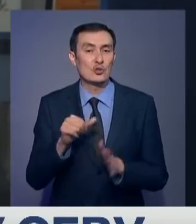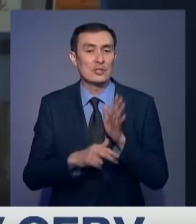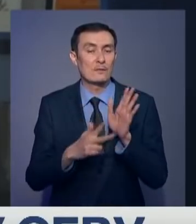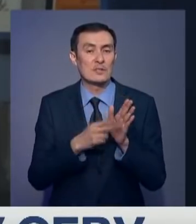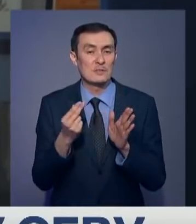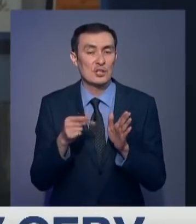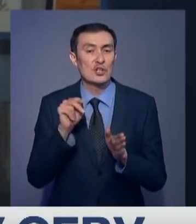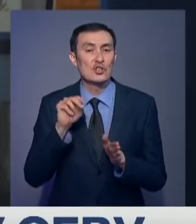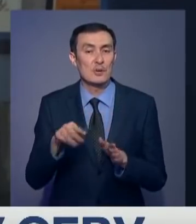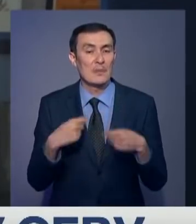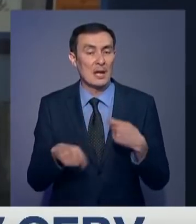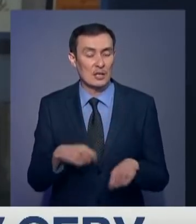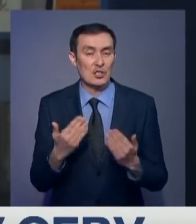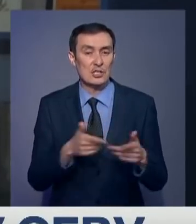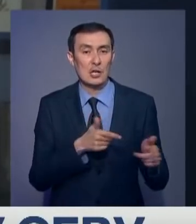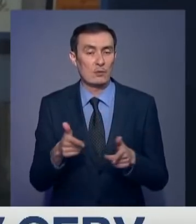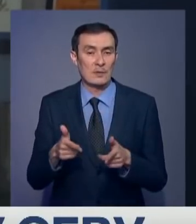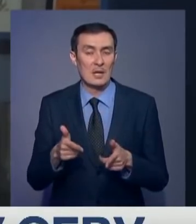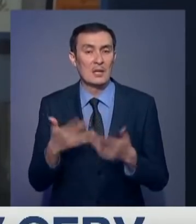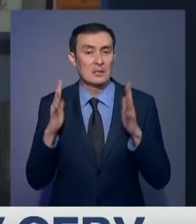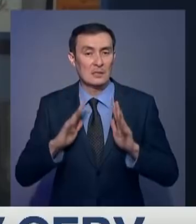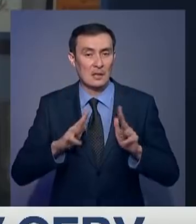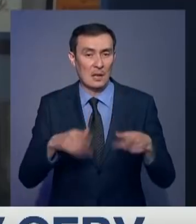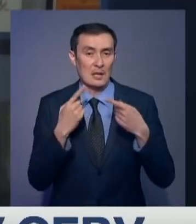дешевле, чем на рынке. Сейчас готовят технику.